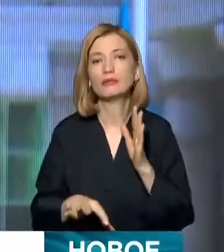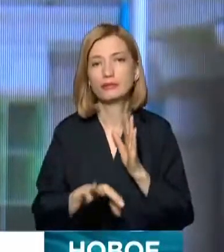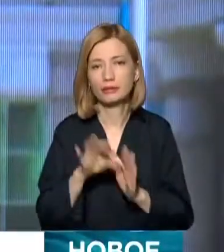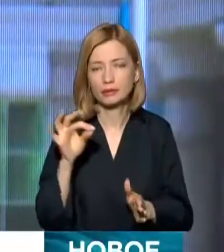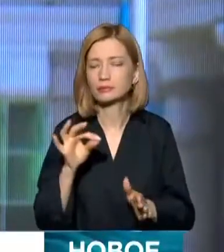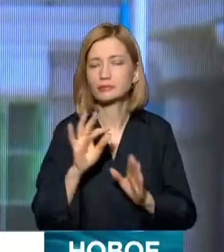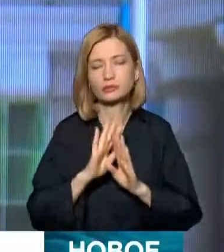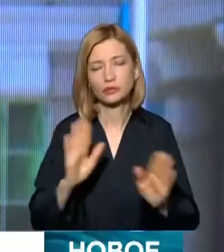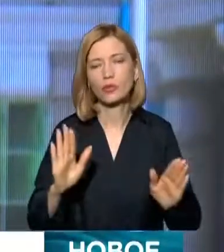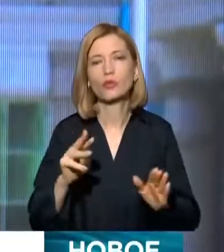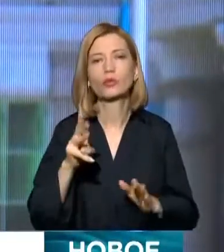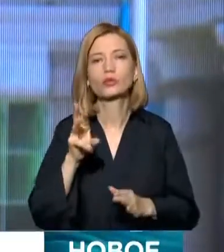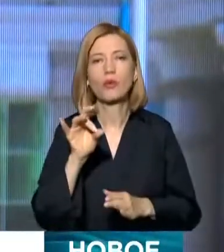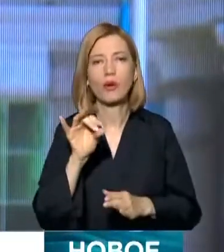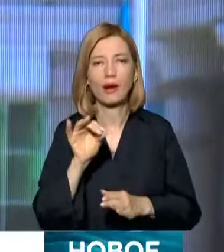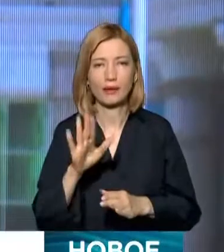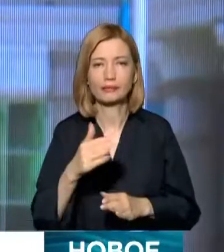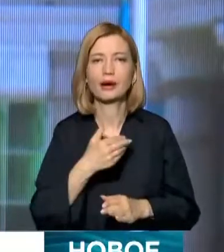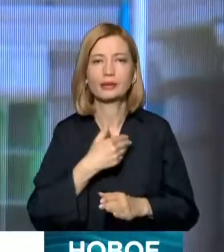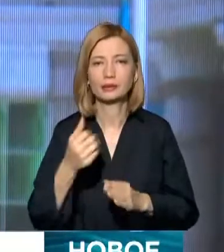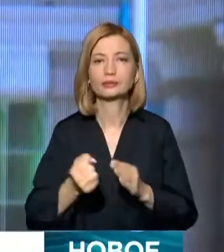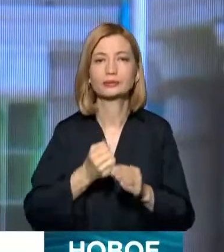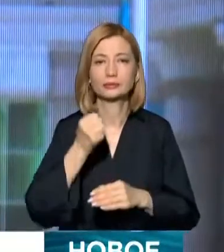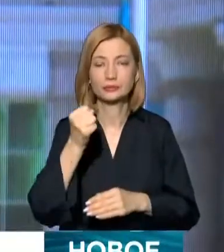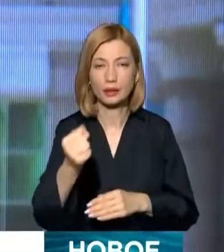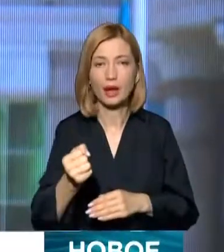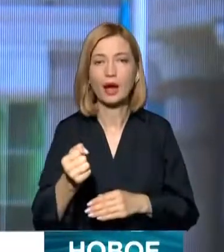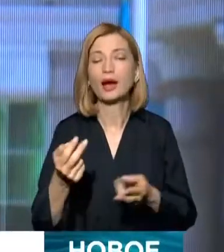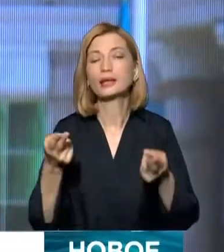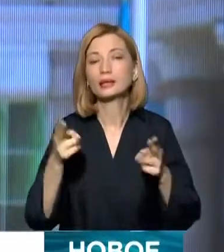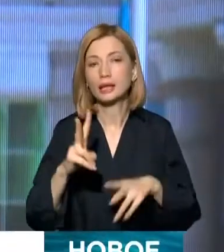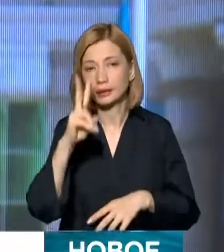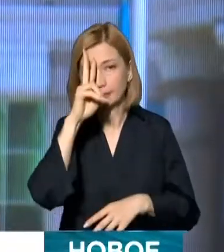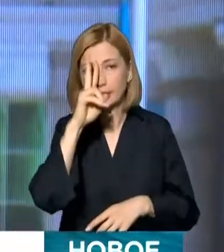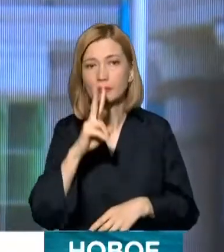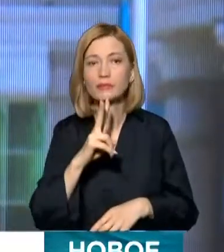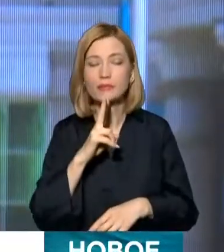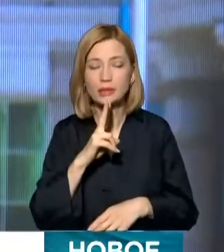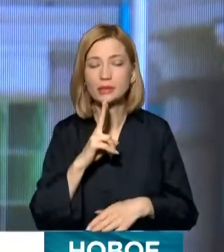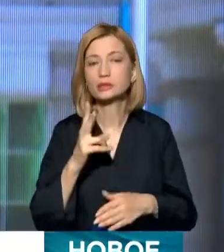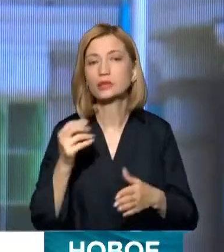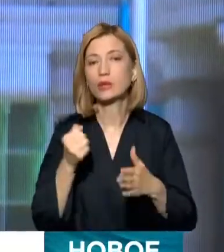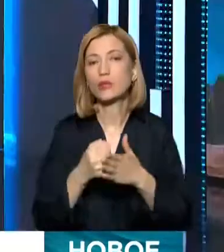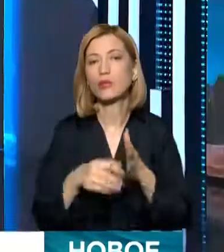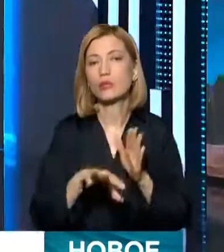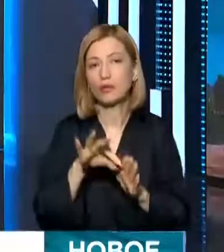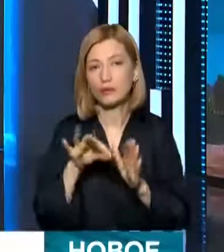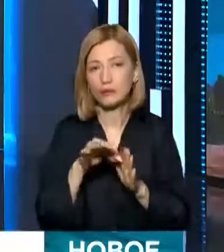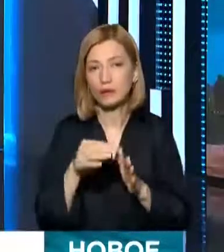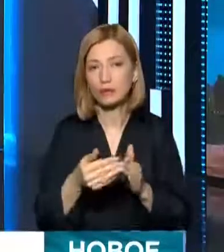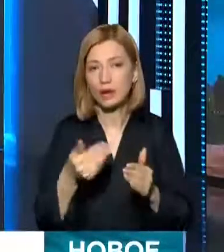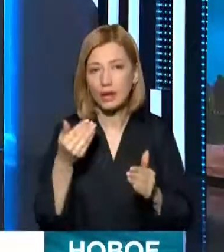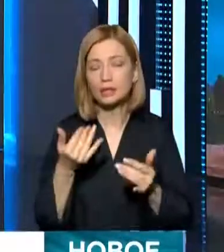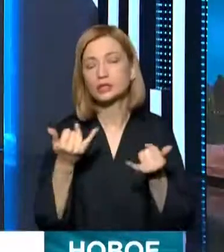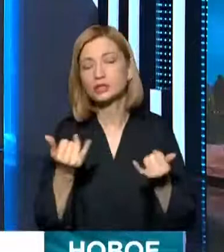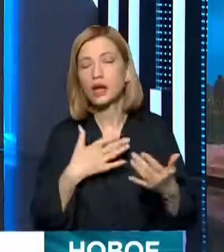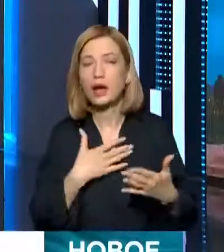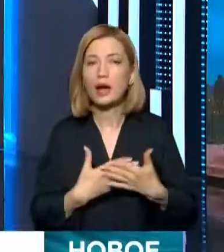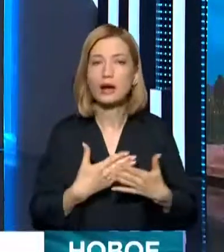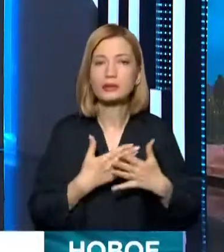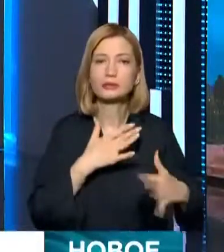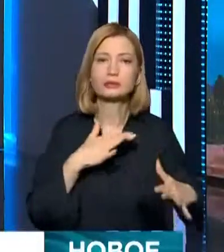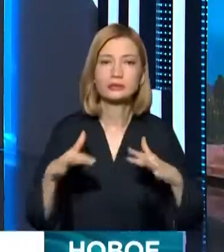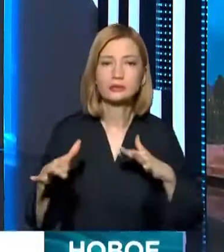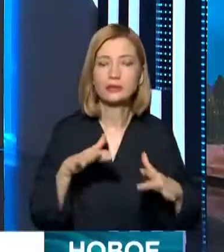будет единогласна. Понятно. Осталось 2 месяца до выборов, и можно сказать, что началась жаркая электоральная пора. И как